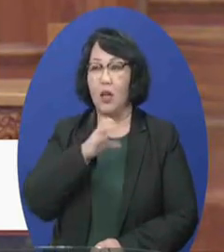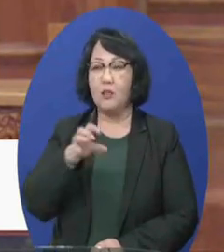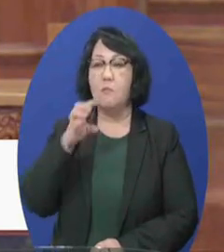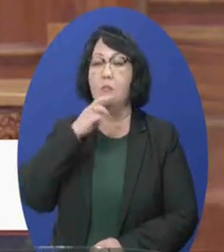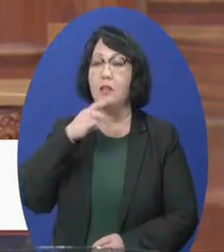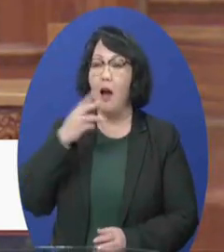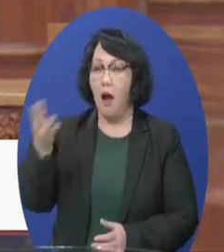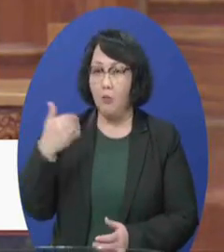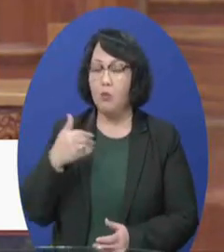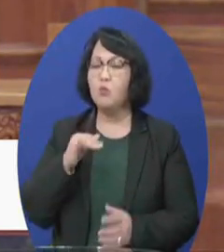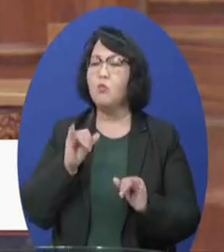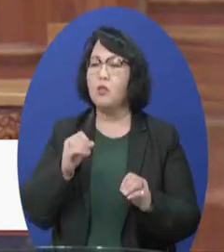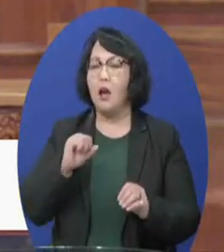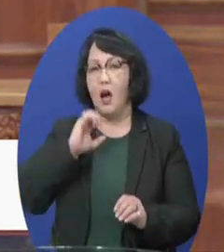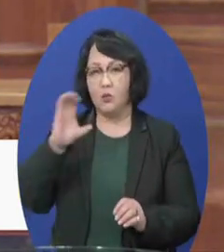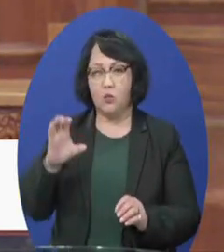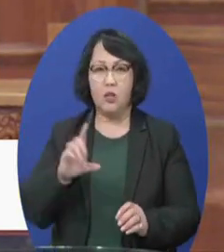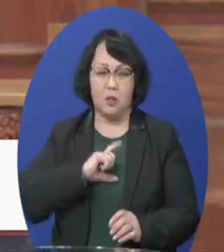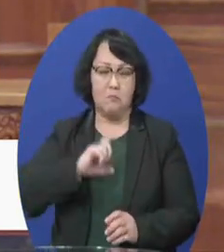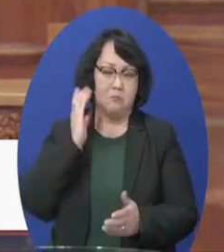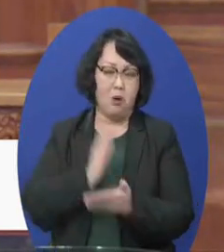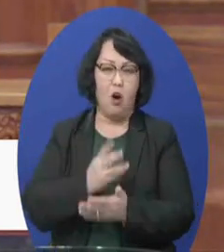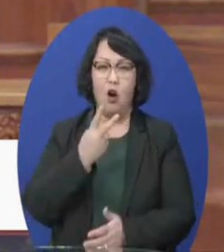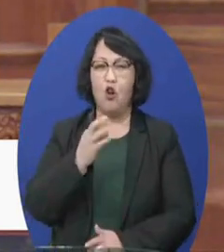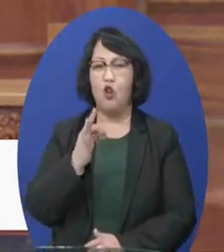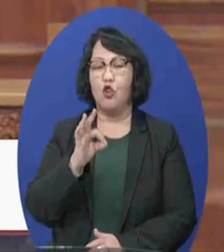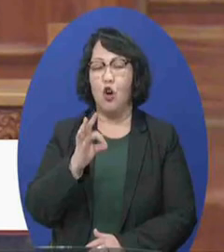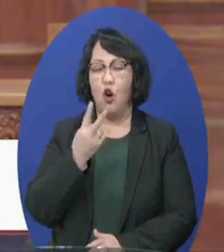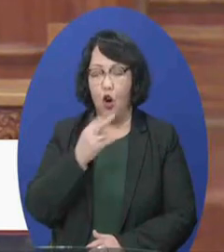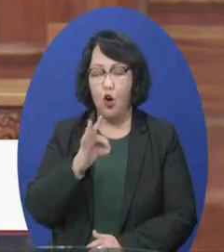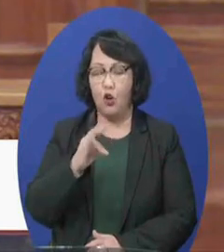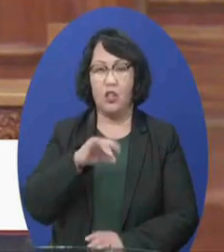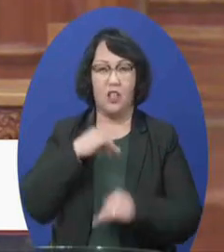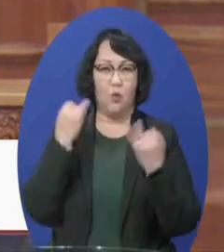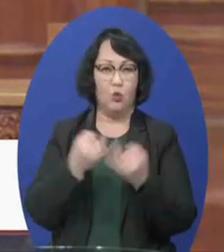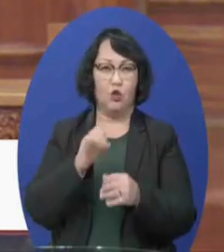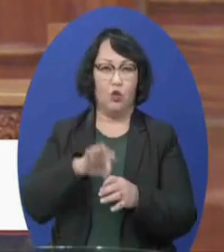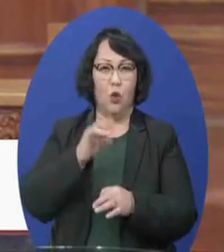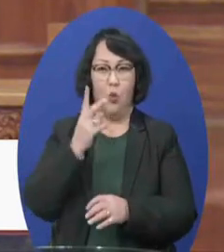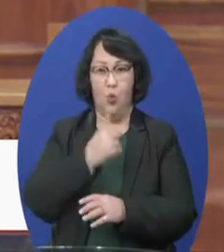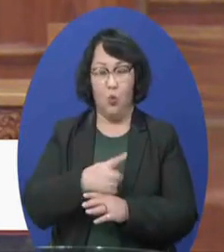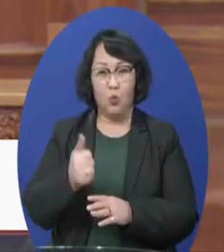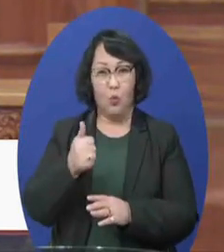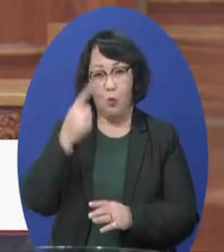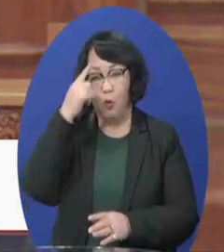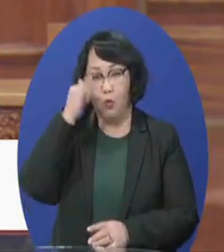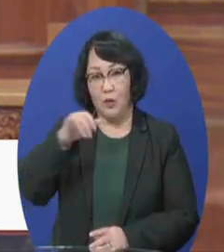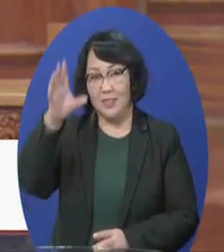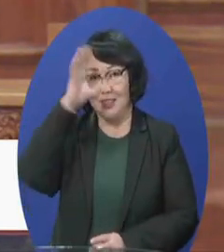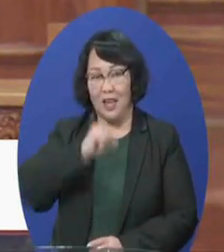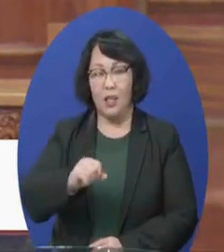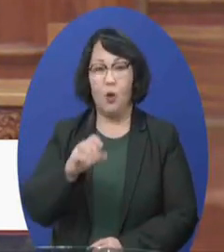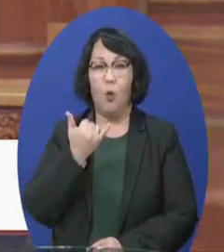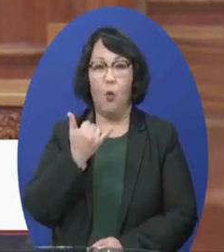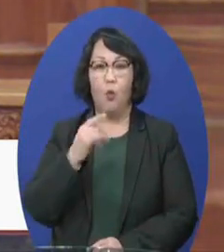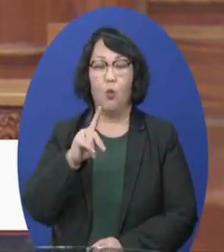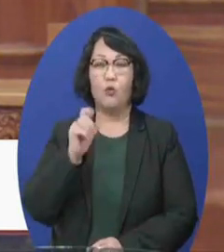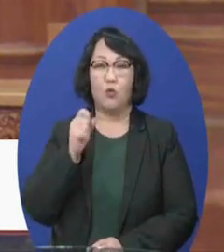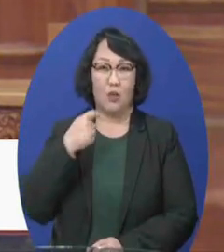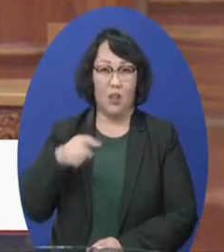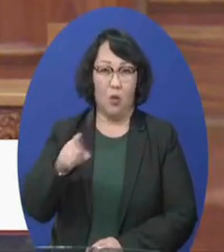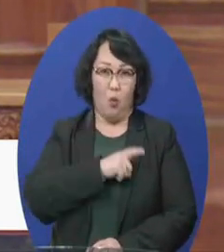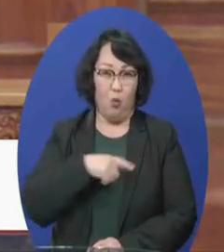бас байгаа. 2020 оны улсын хурлын сонгуулийн үр дүн бол Монгол улсын ерөнхий сайд хүрэн сүхийн хувь хүний